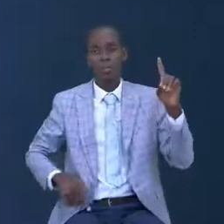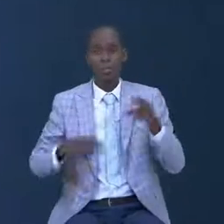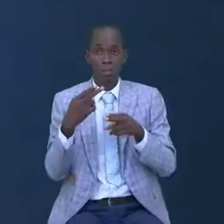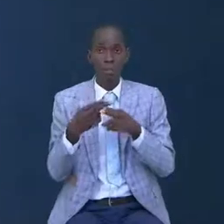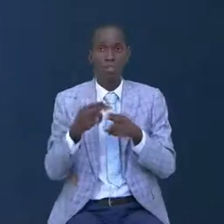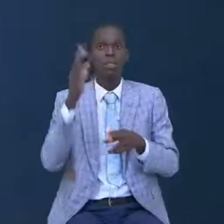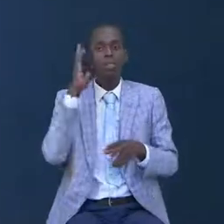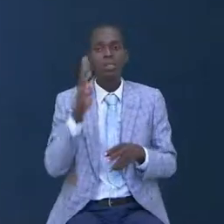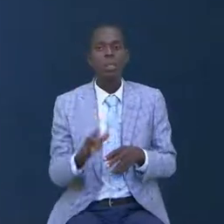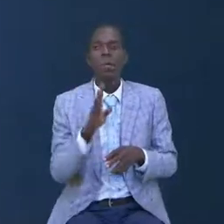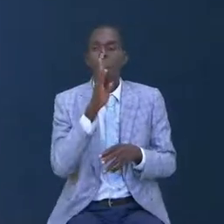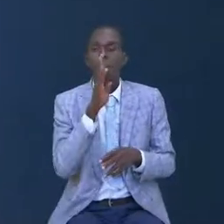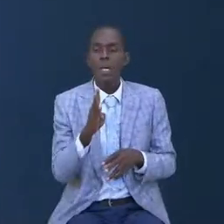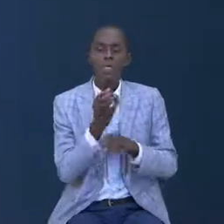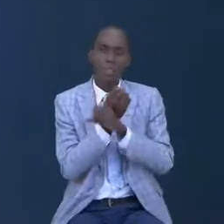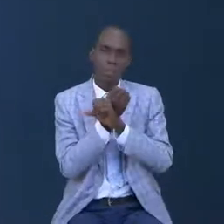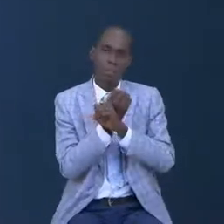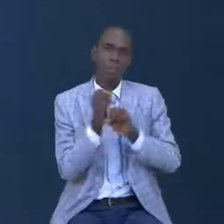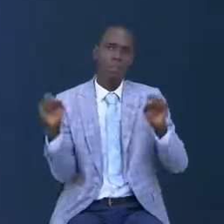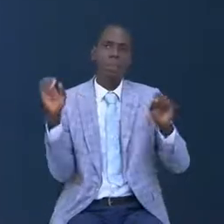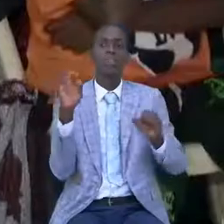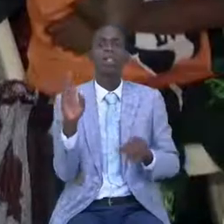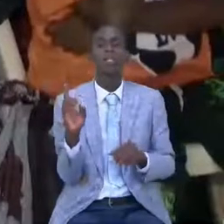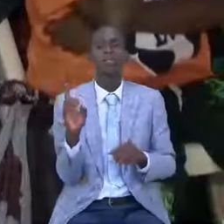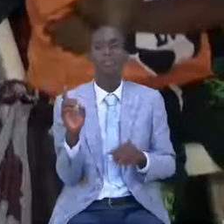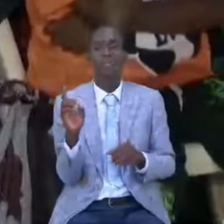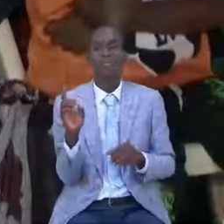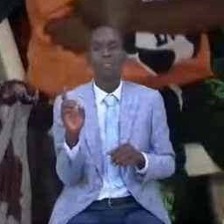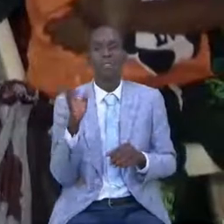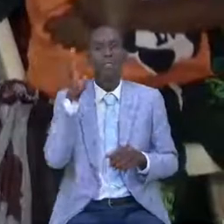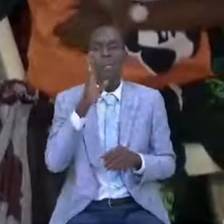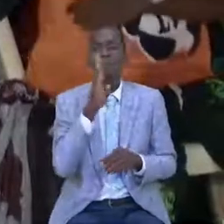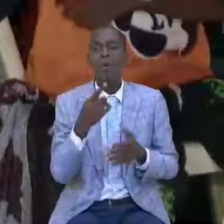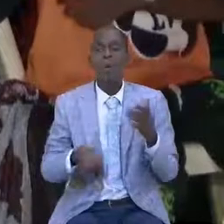alors, quiconque invoquera le nom du Seigneur